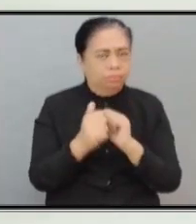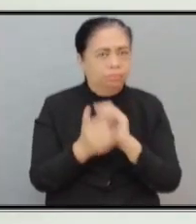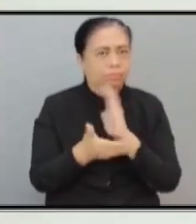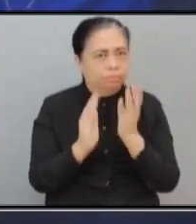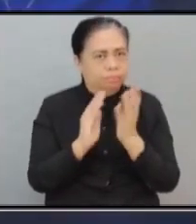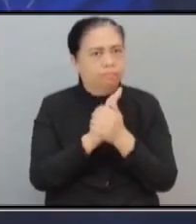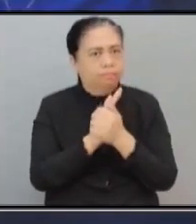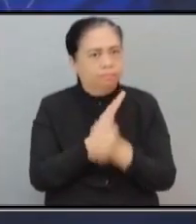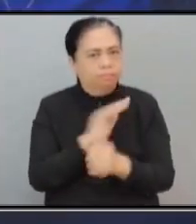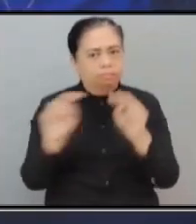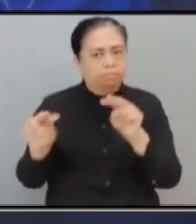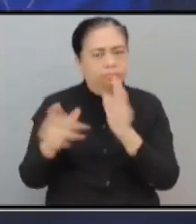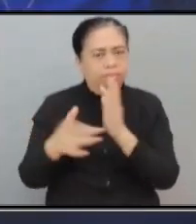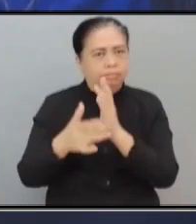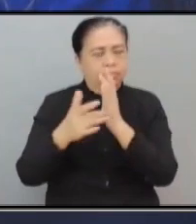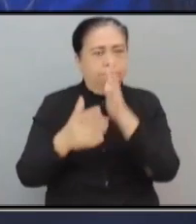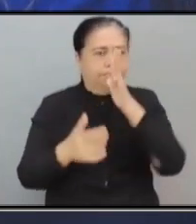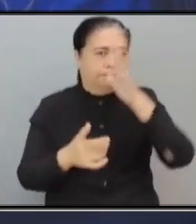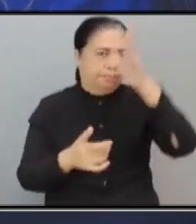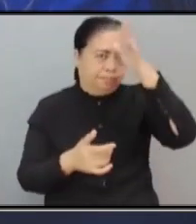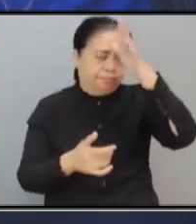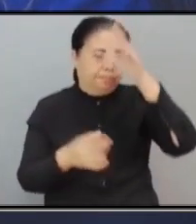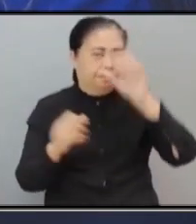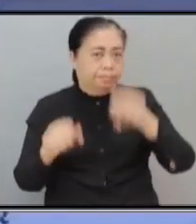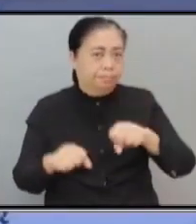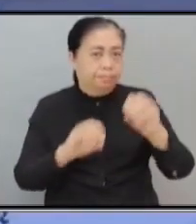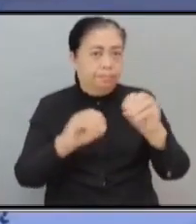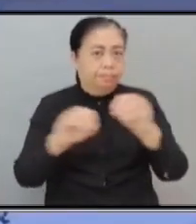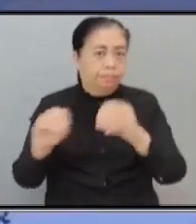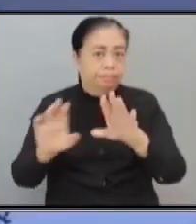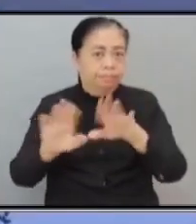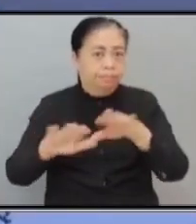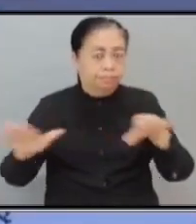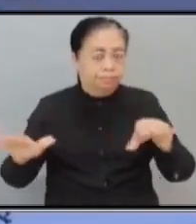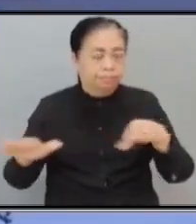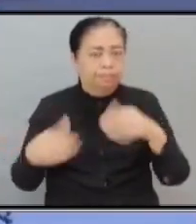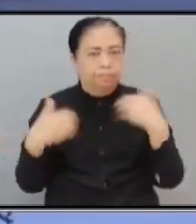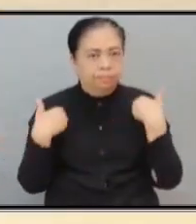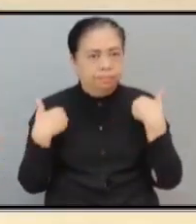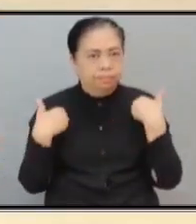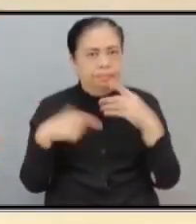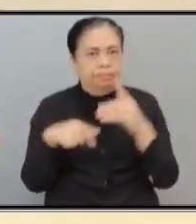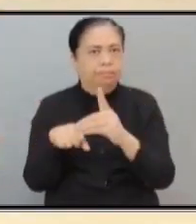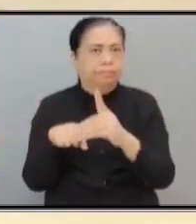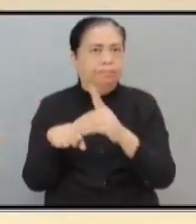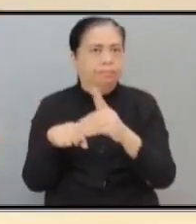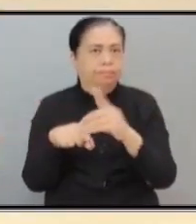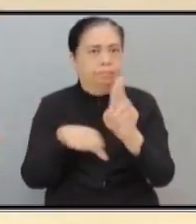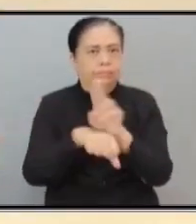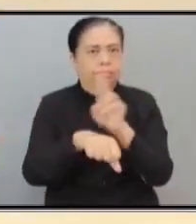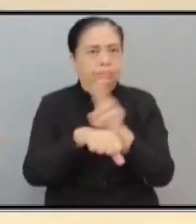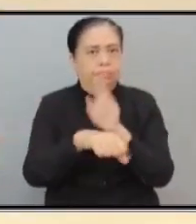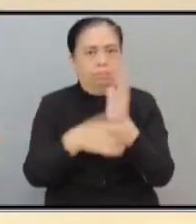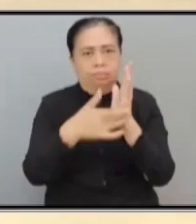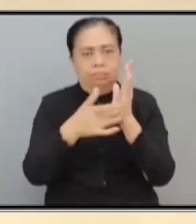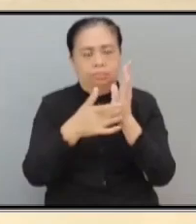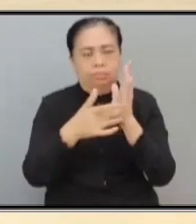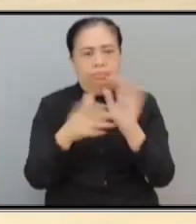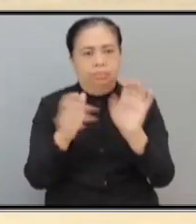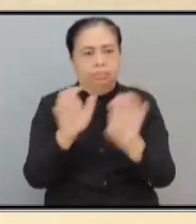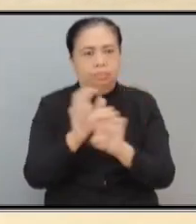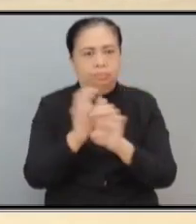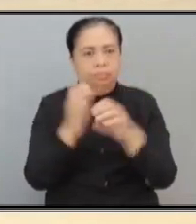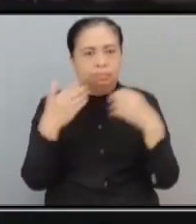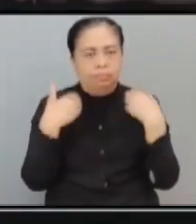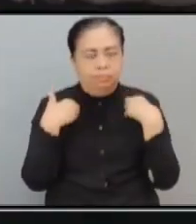saan matuturuan nila ang kanilang mga anak na magkaroon ng disiplina sa paggamit ng gadgets tulad ng pagkakaroon ng screen limit